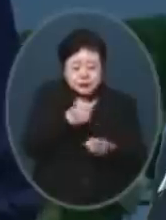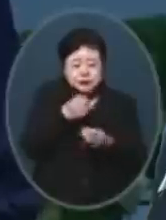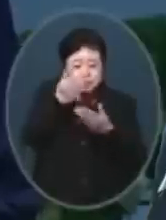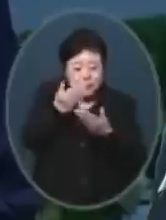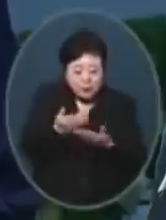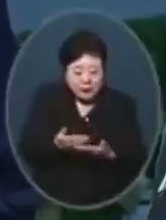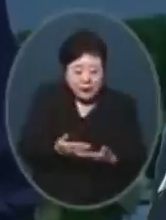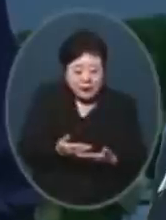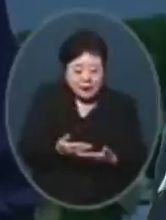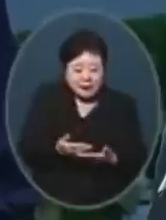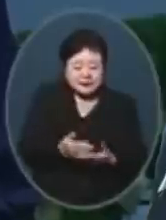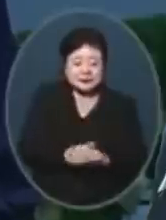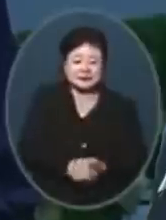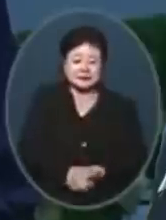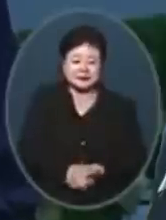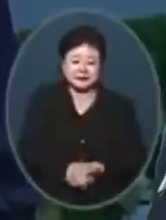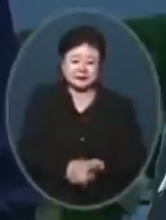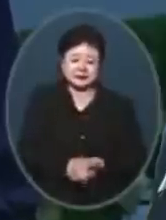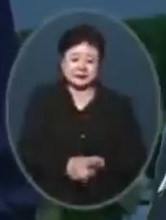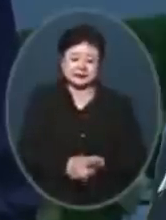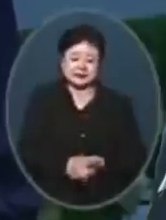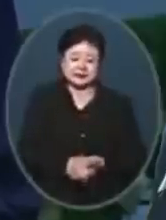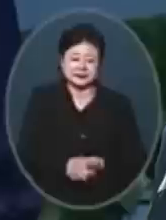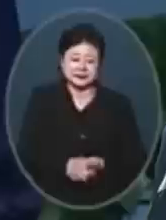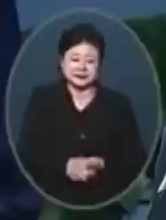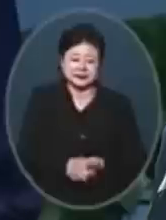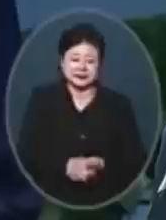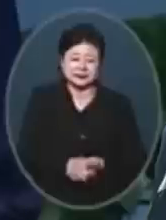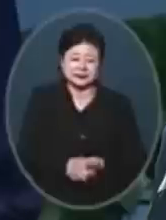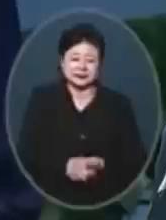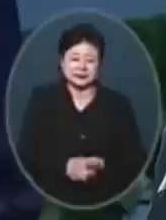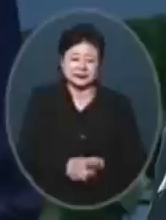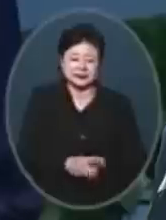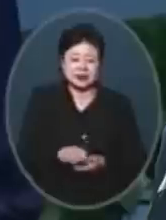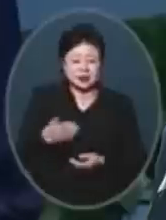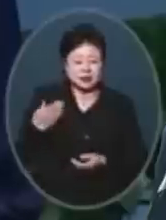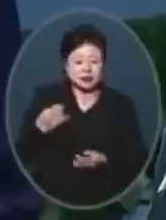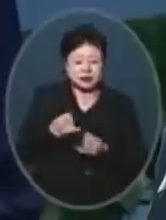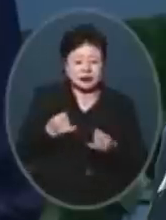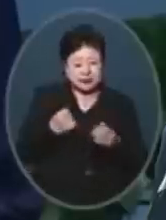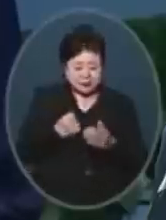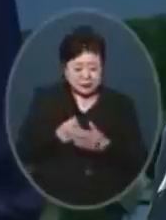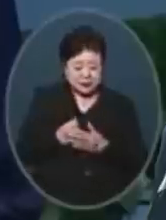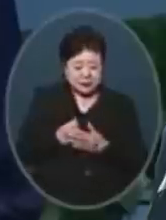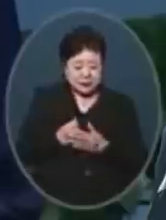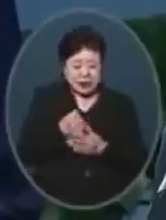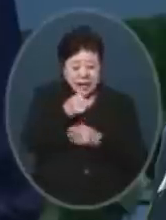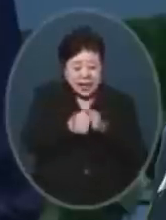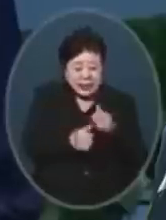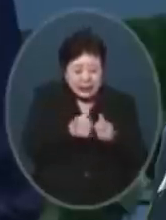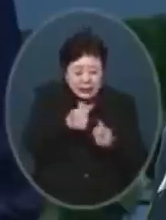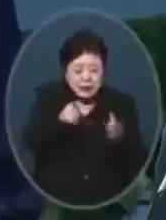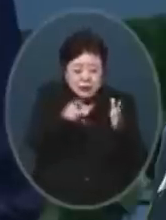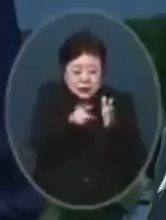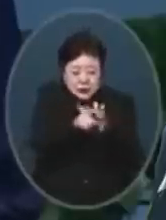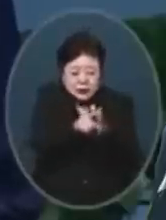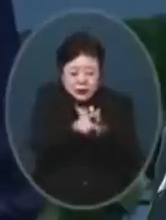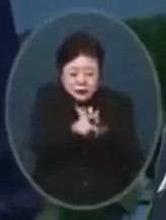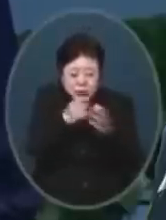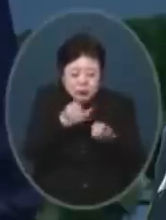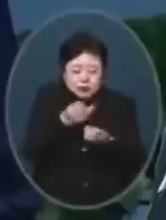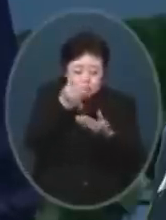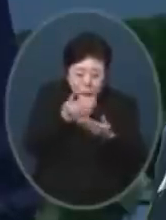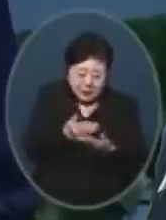축복받는다는 것은 거짓말이라고 그러는데 뭣도 모르고 하는 소리입니다. 하나님을 믿는 자는